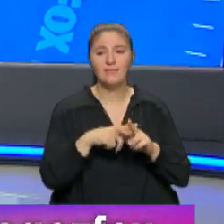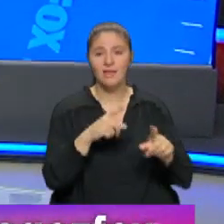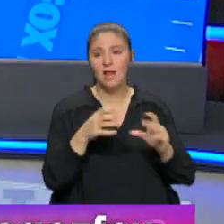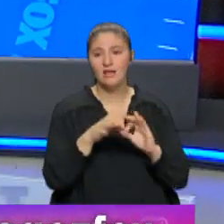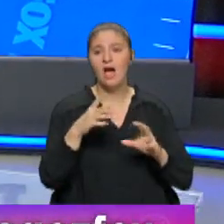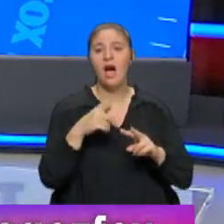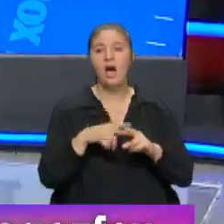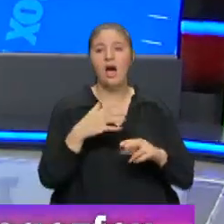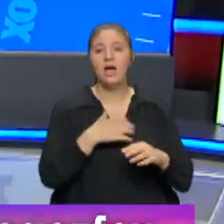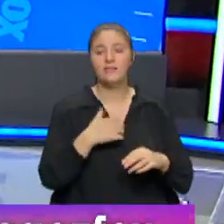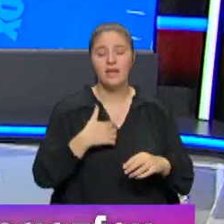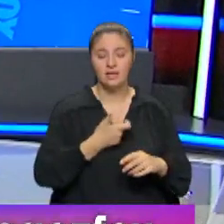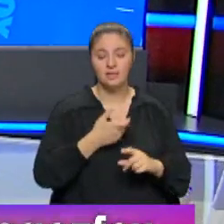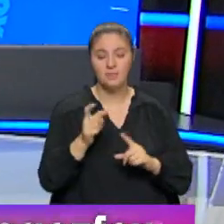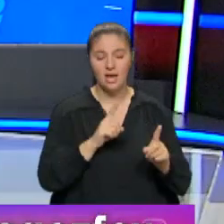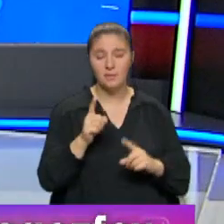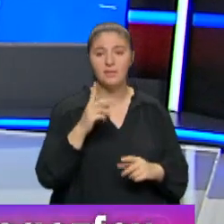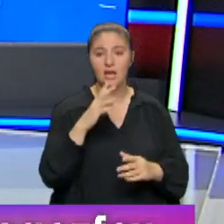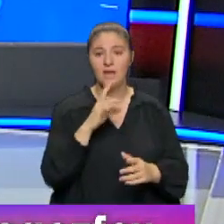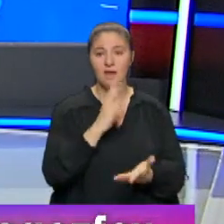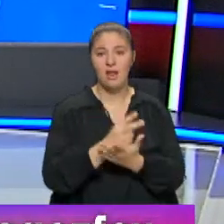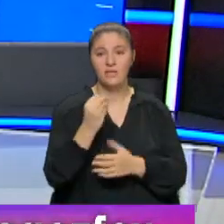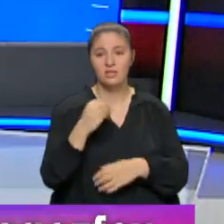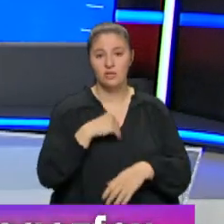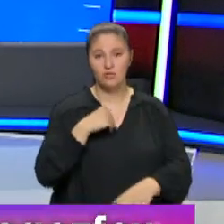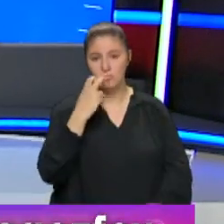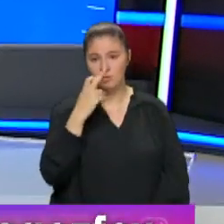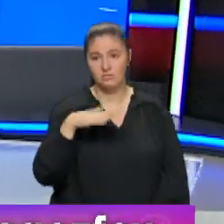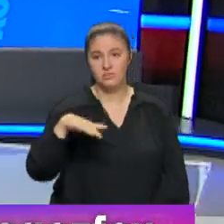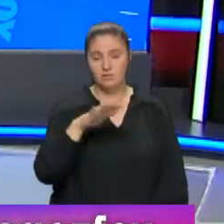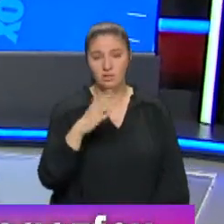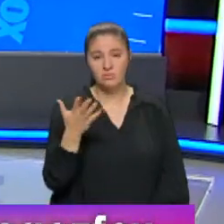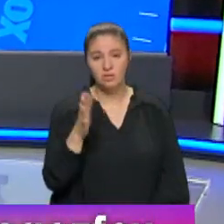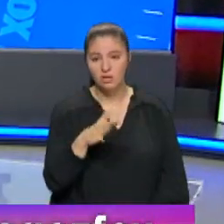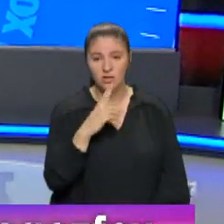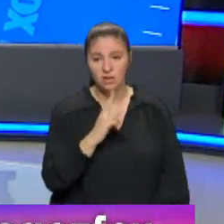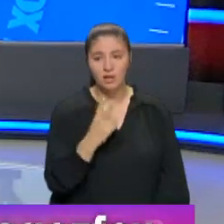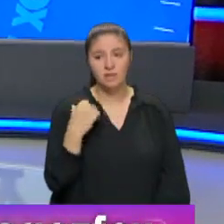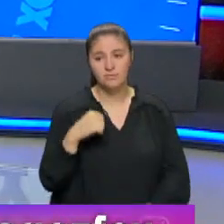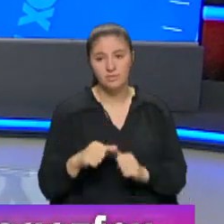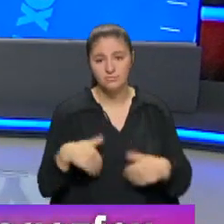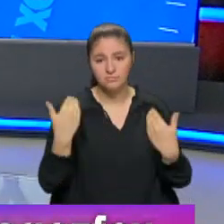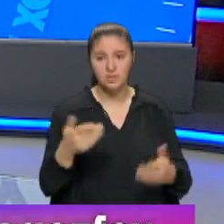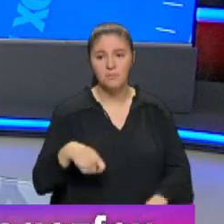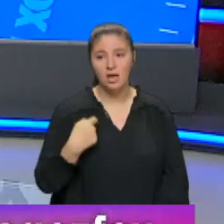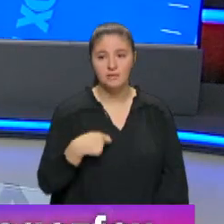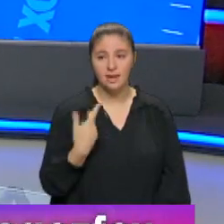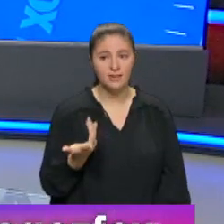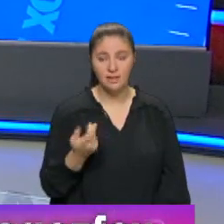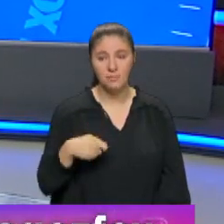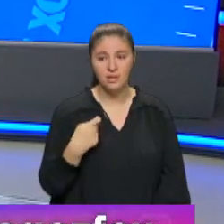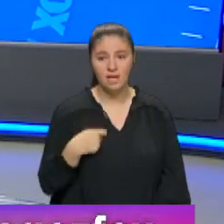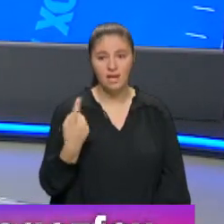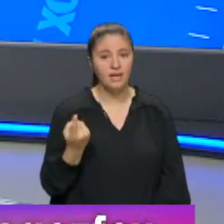Genel Kurulu kararını verecek diye bekliyordu herkes, tüm Türkiye. Ve sonra o karar yine ertelendi. Mazeret ne?